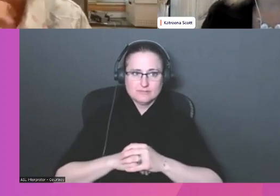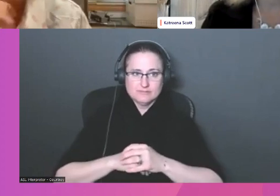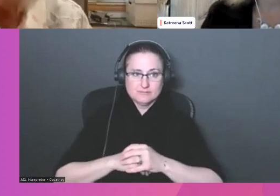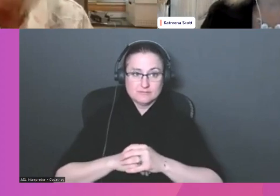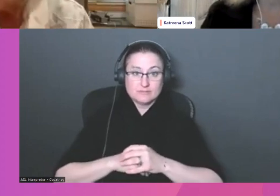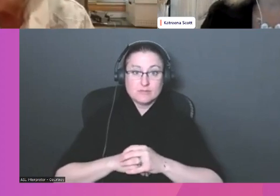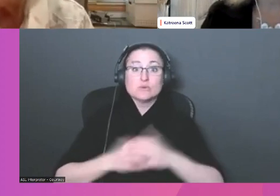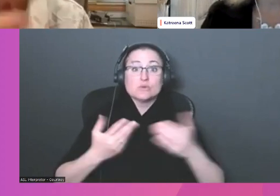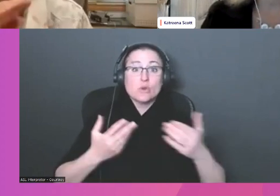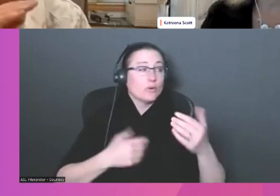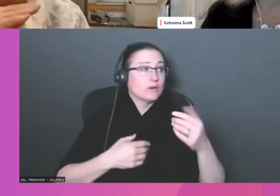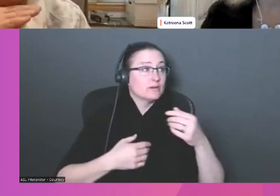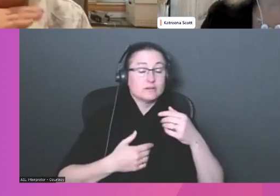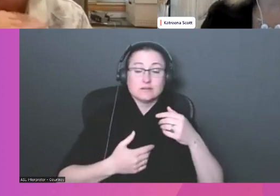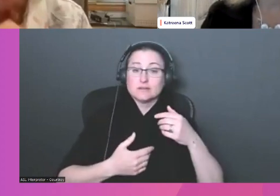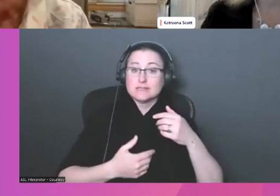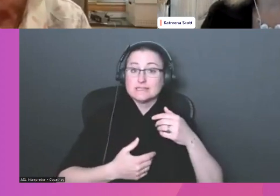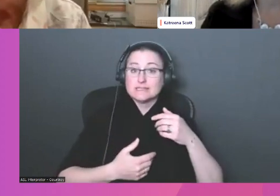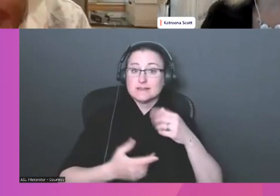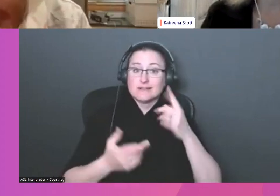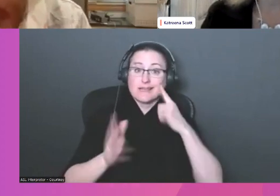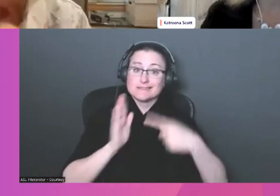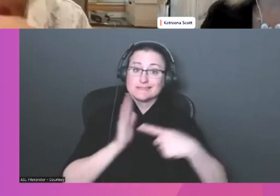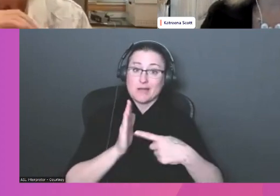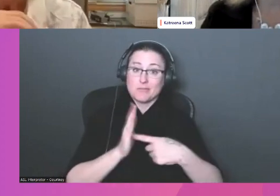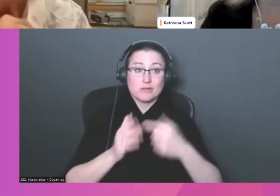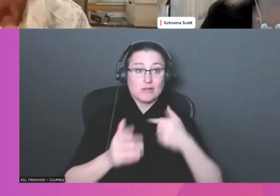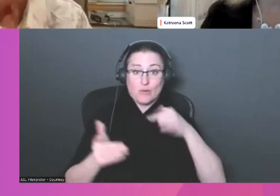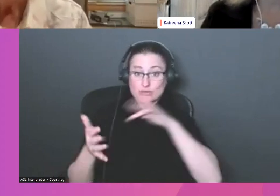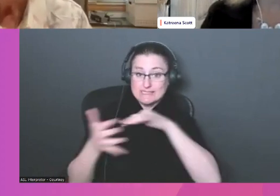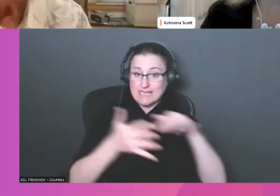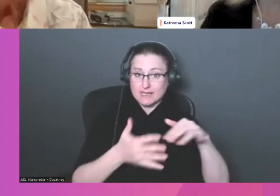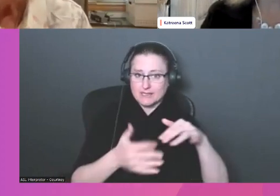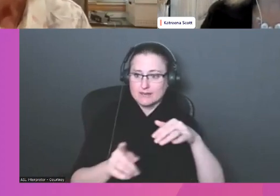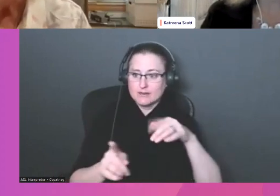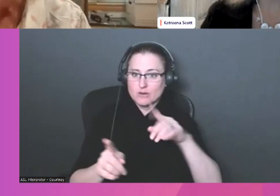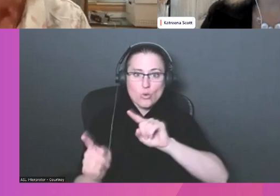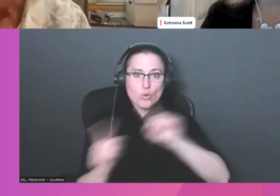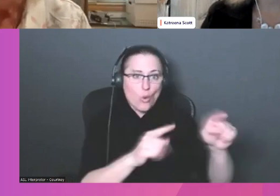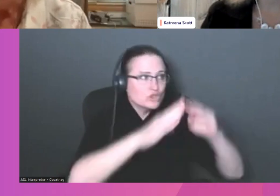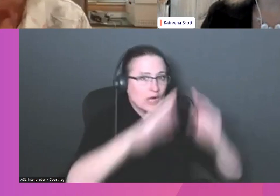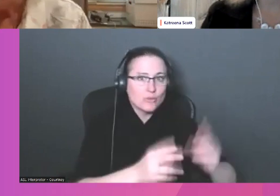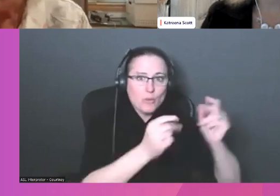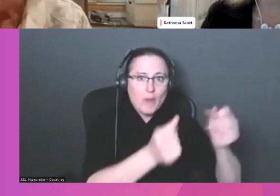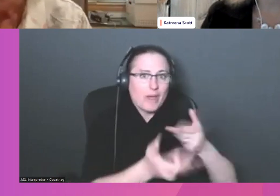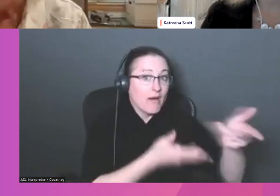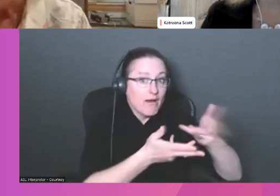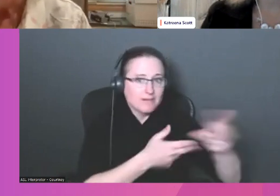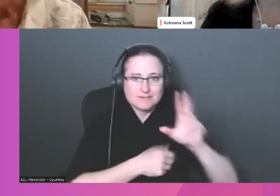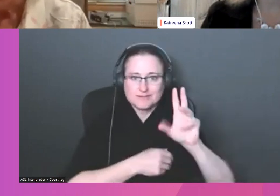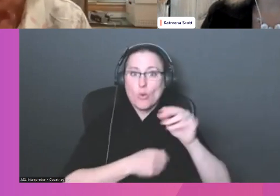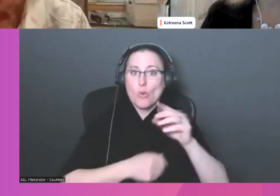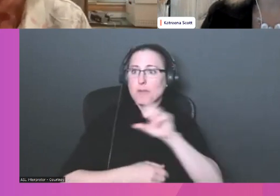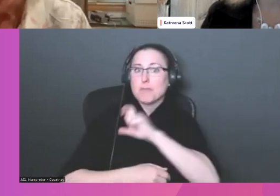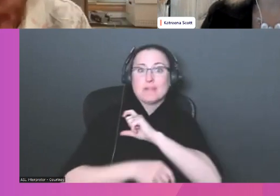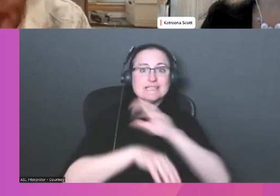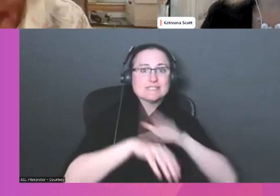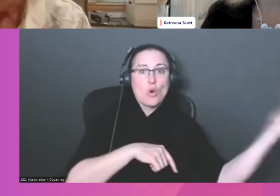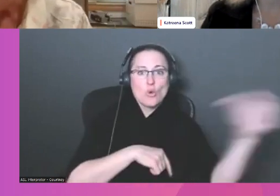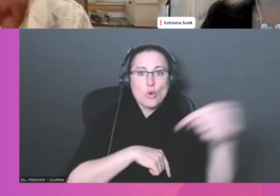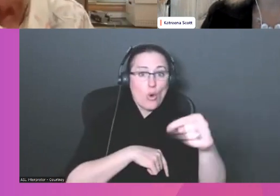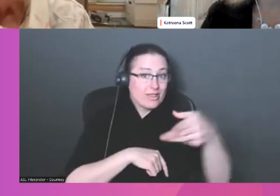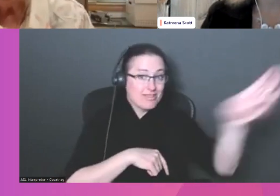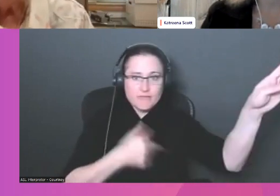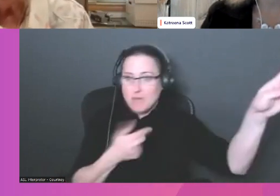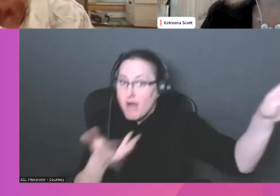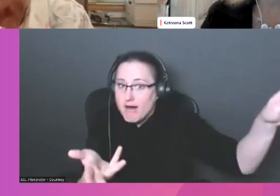mon argument. Nous n'avons pas parlé aux femmes au moment de crise, au moment où la police était là, au moment où elles devaient aller dans des maisons d'hébergement.